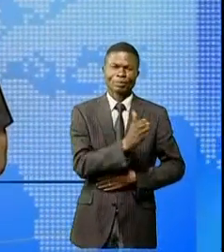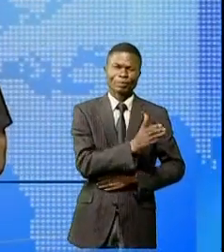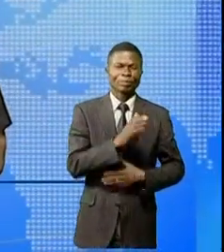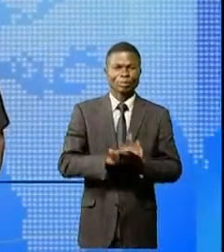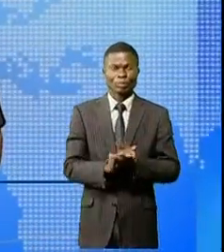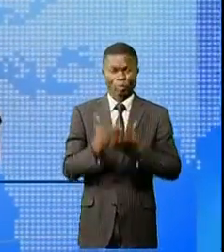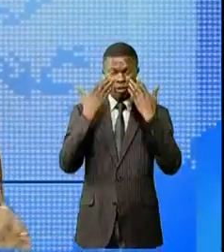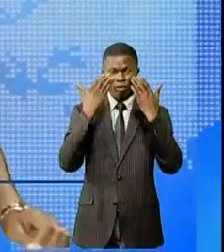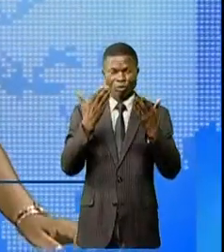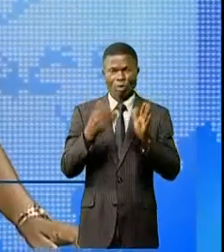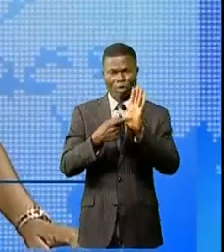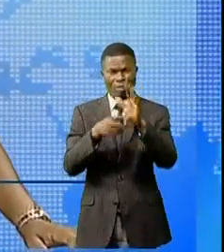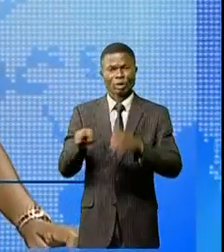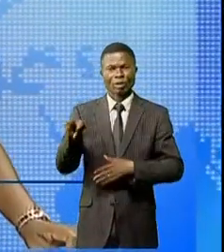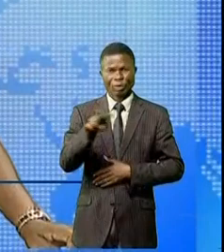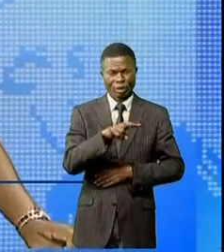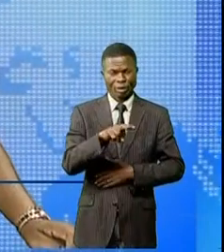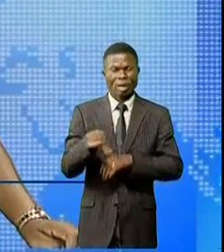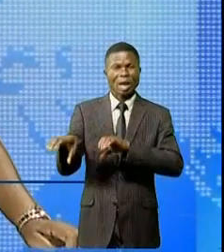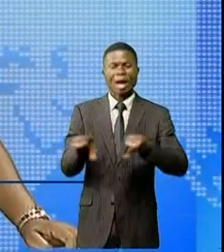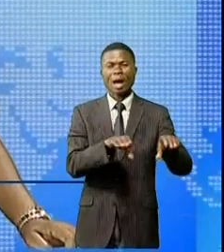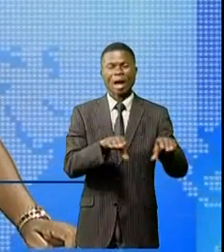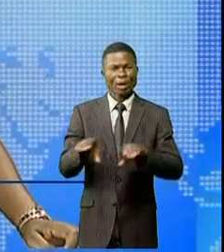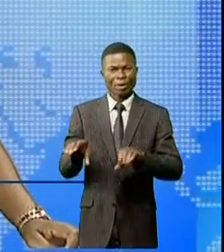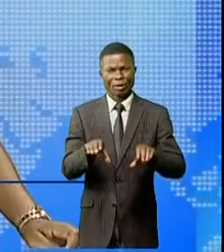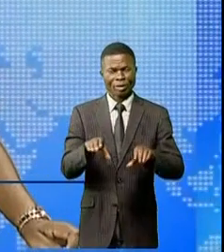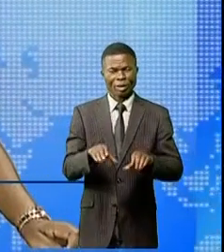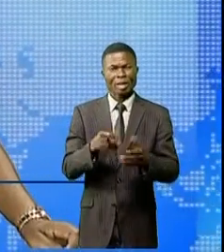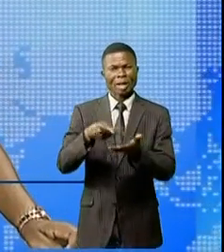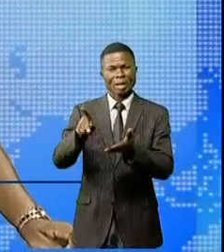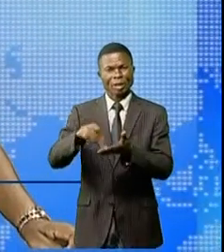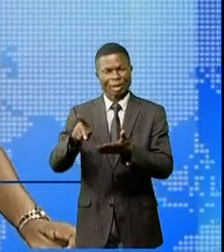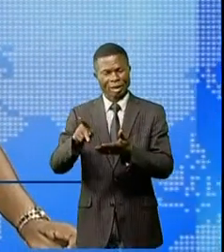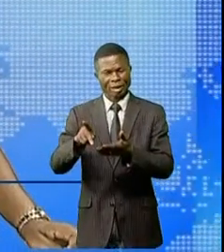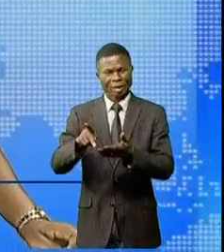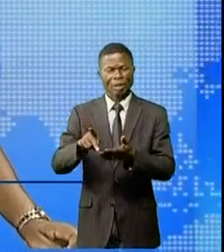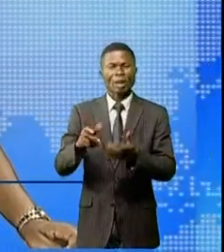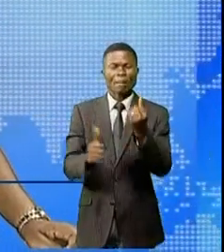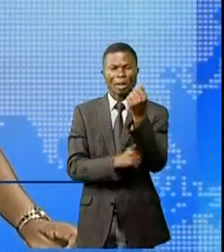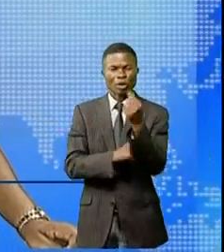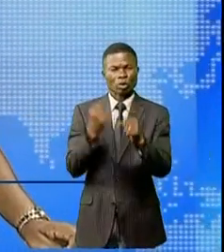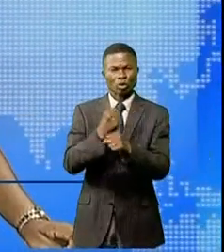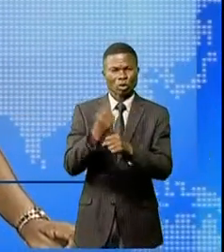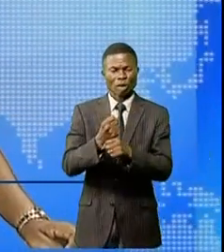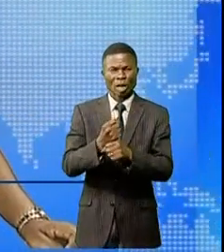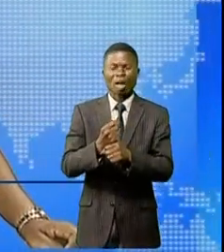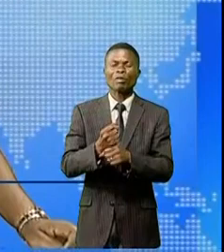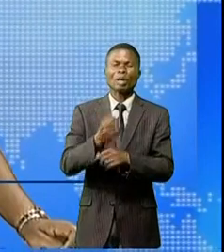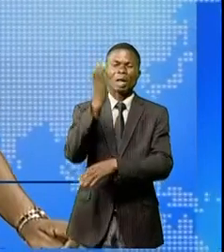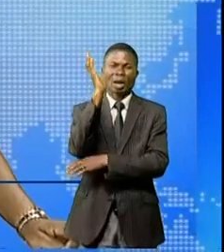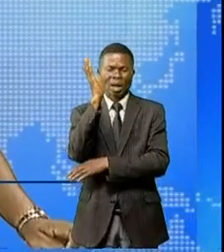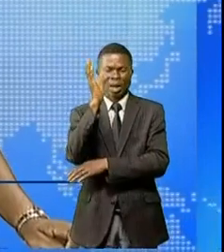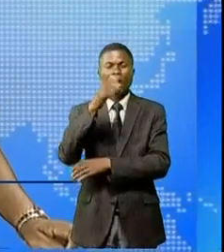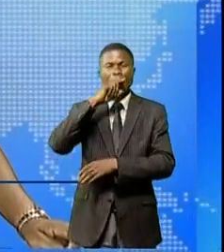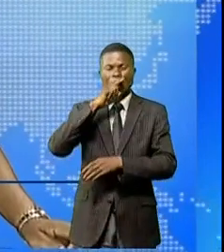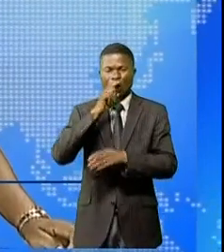Voilà, vous venez là de suivre la cérémonie de récompense de travailleurs de la plantation et huilerie du Congo qui ont